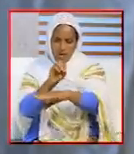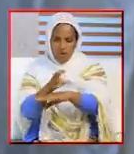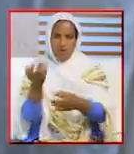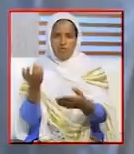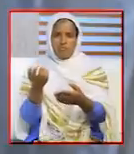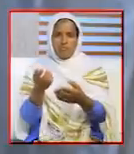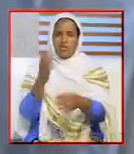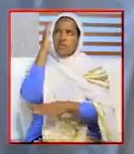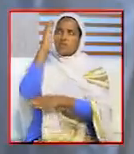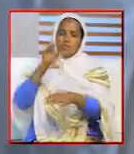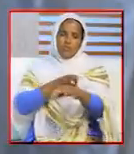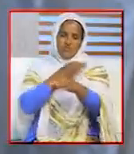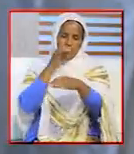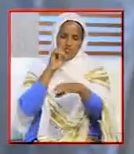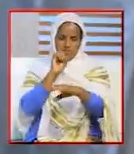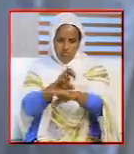ይመክራል የእግዚአብሔር መንፈስ፣